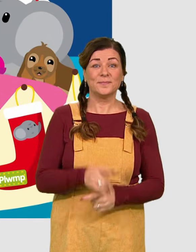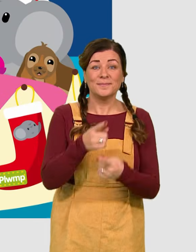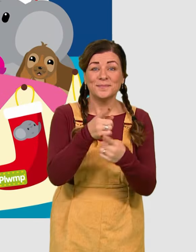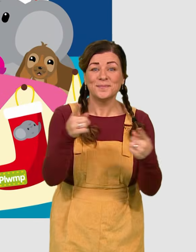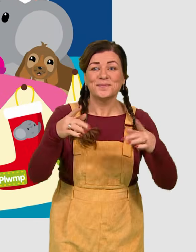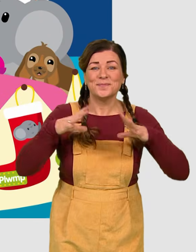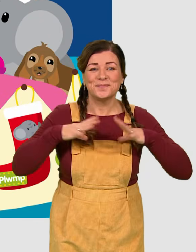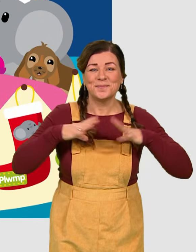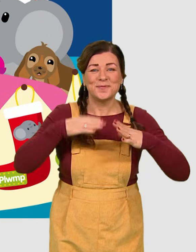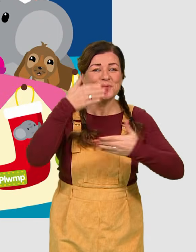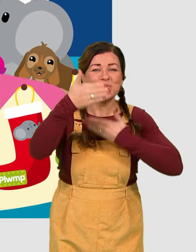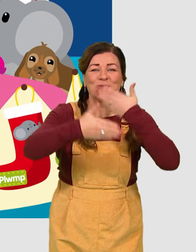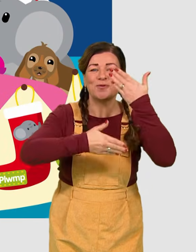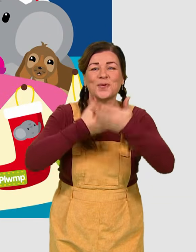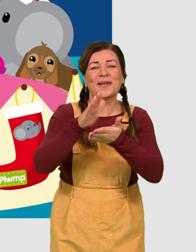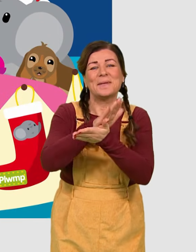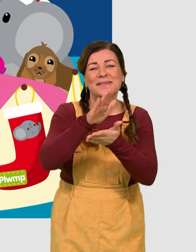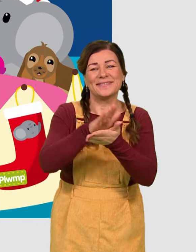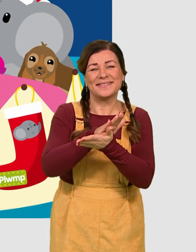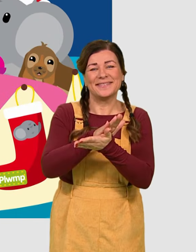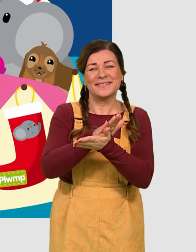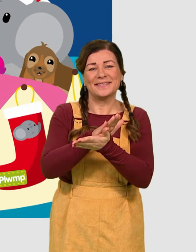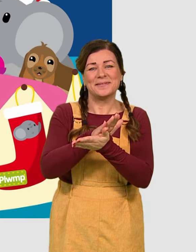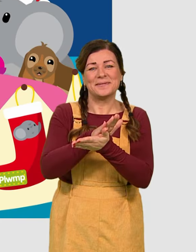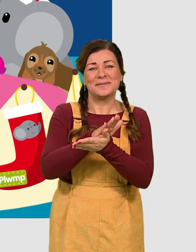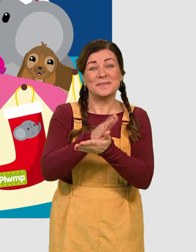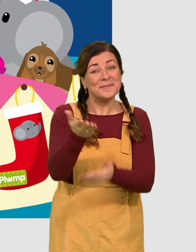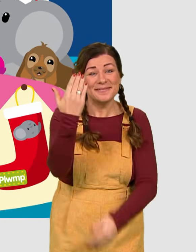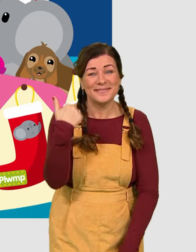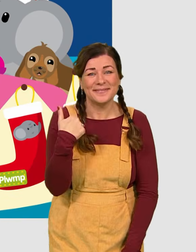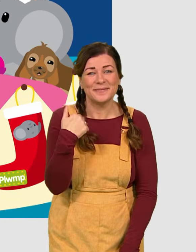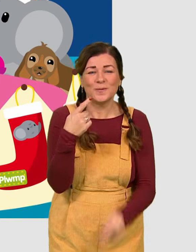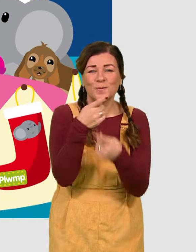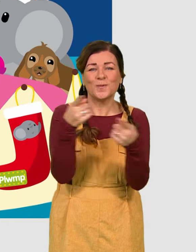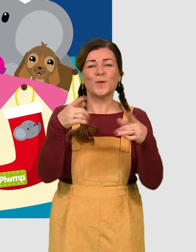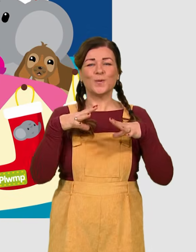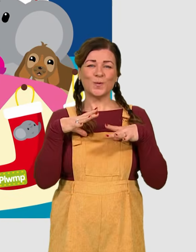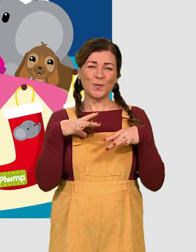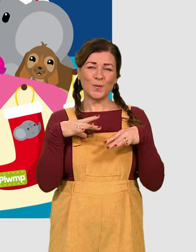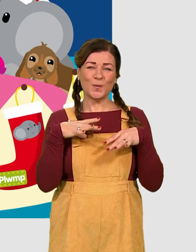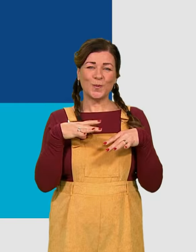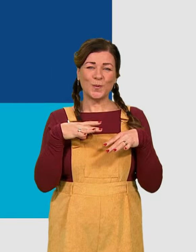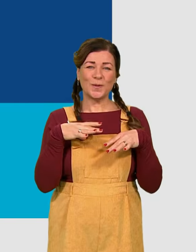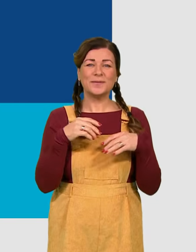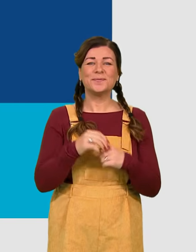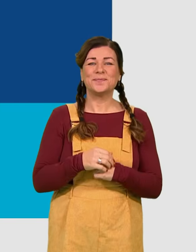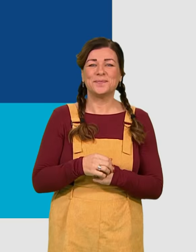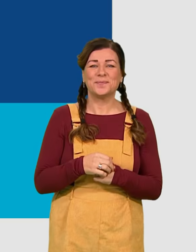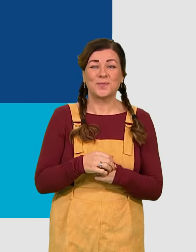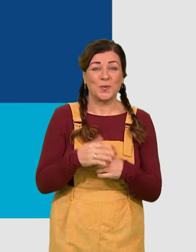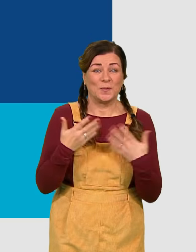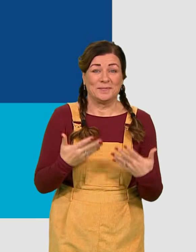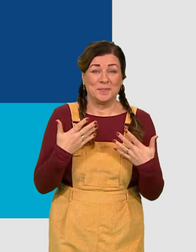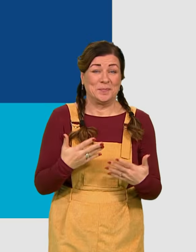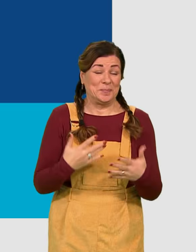Ydy pawb yn barod am stori fach hapus? Wel, dewch, gwnewch eich hunain yn gyfforddus. Roedd